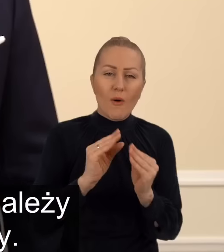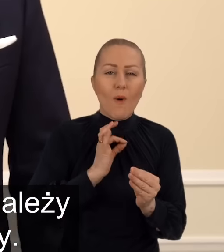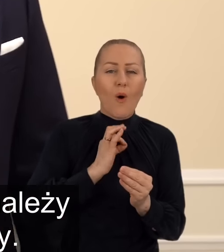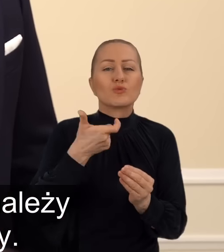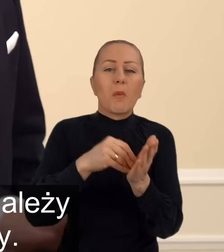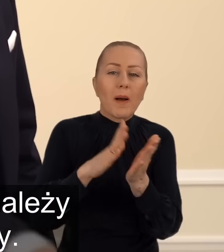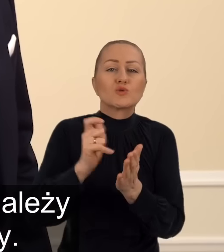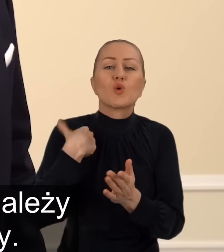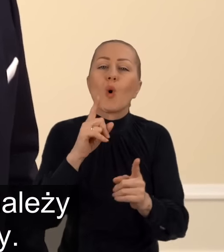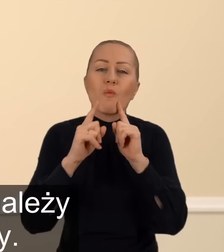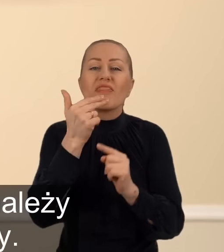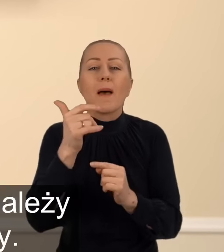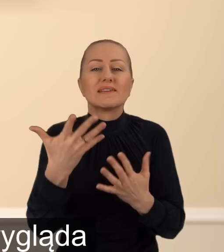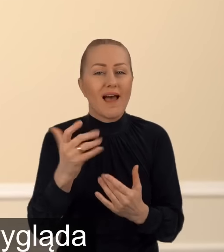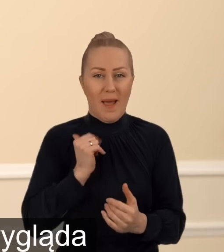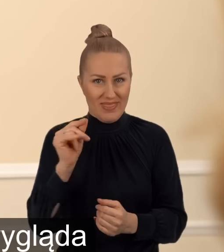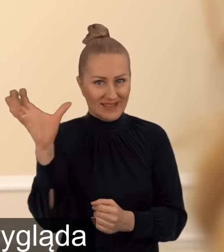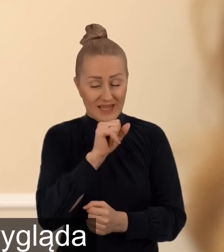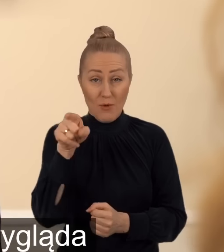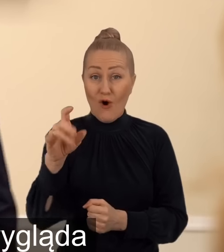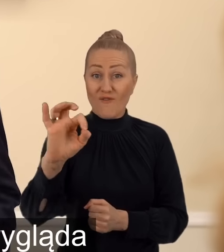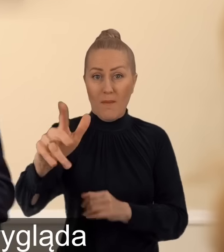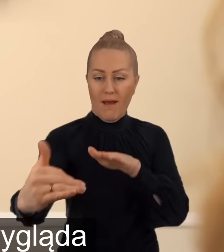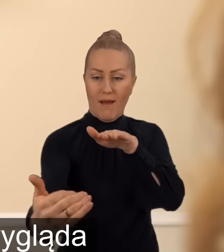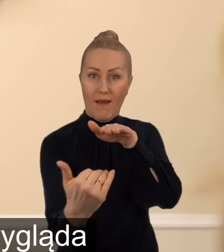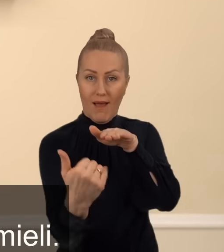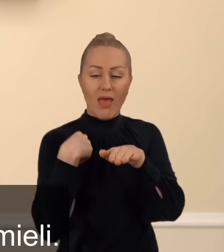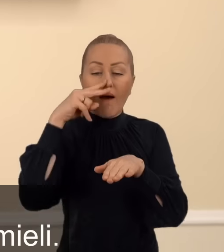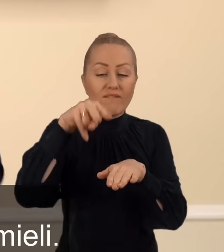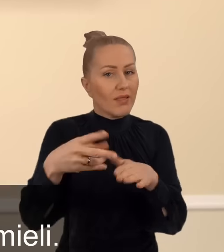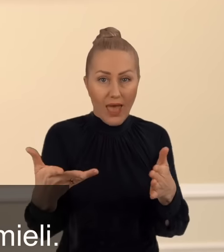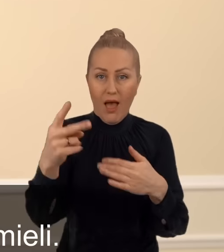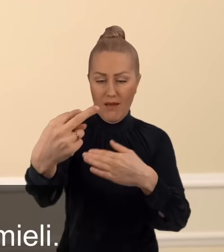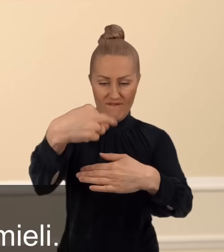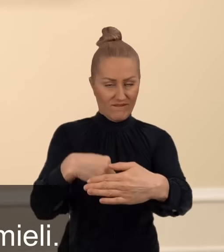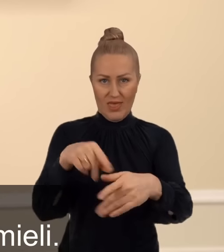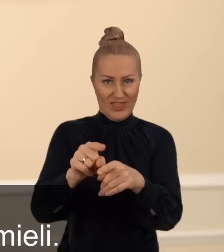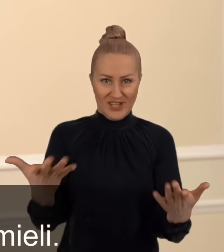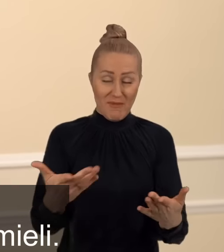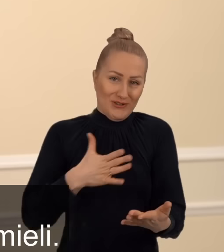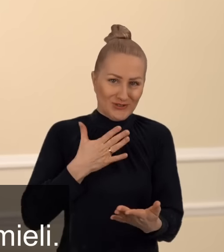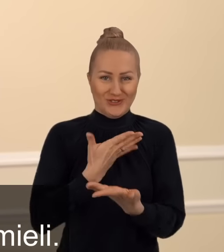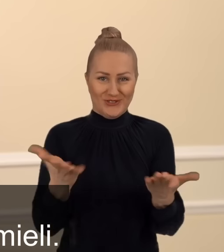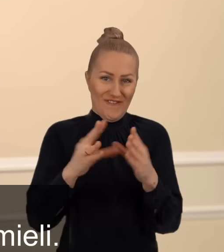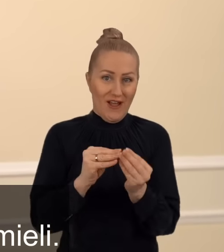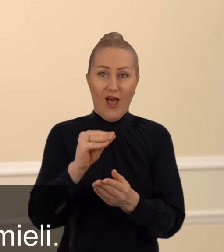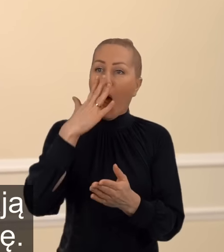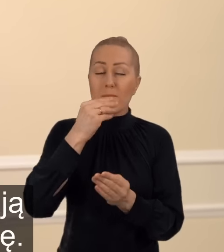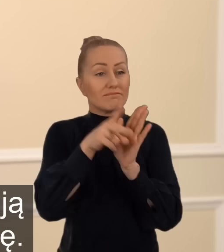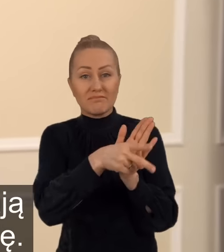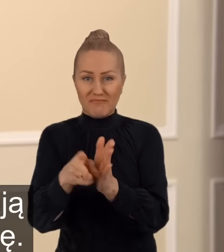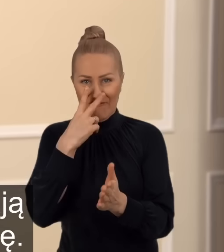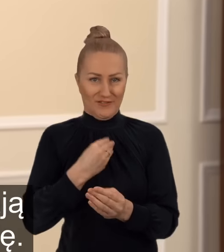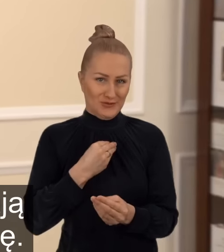poruszyć. I gość ma z tej strony, ja mam z tej strony, a w obrazku wygląda to tak, jakbyśmy żadnych notatek przed sobą nie mieli,